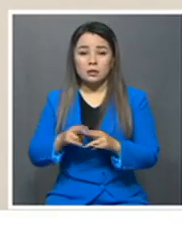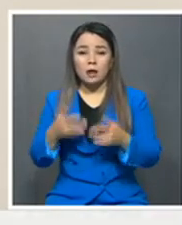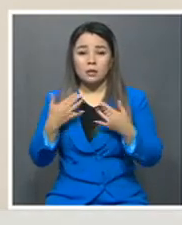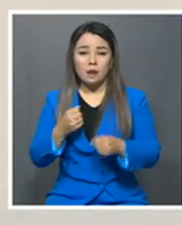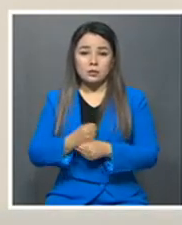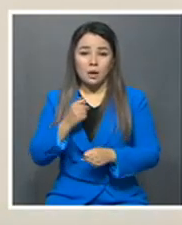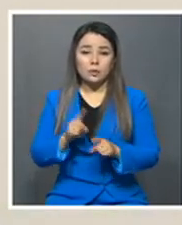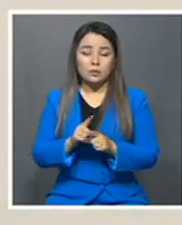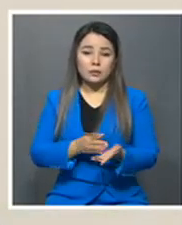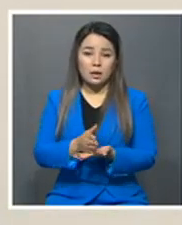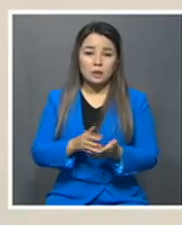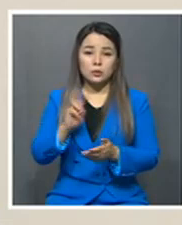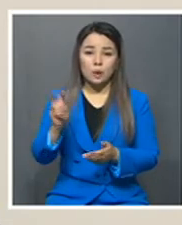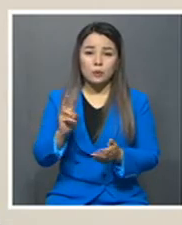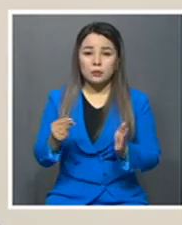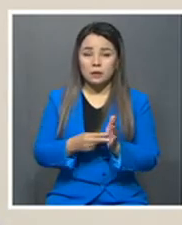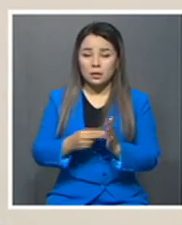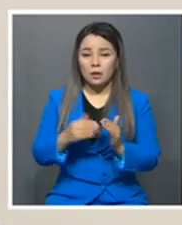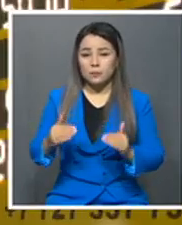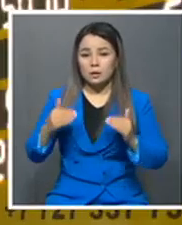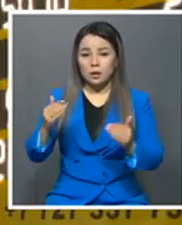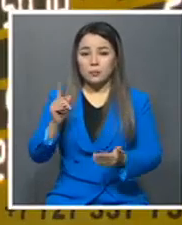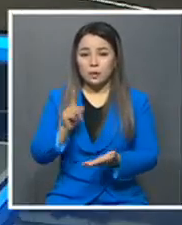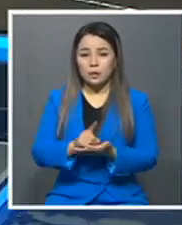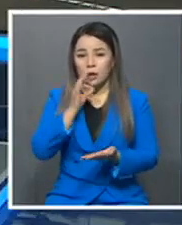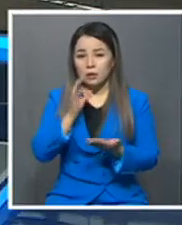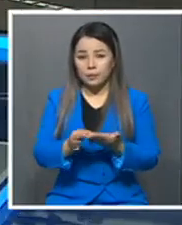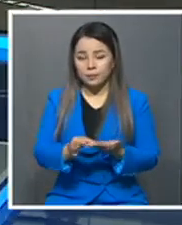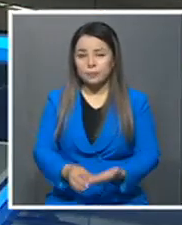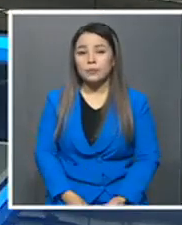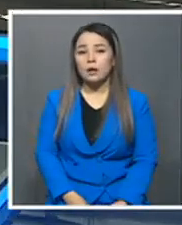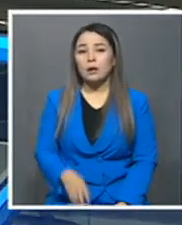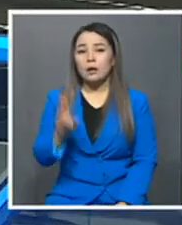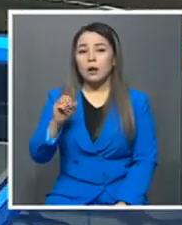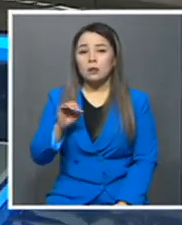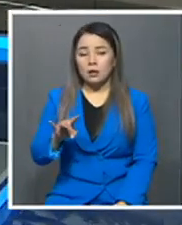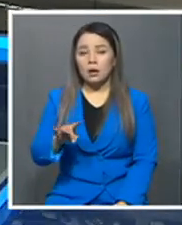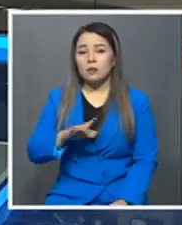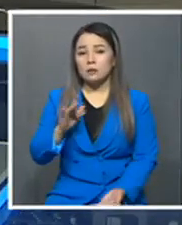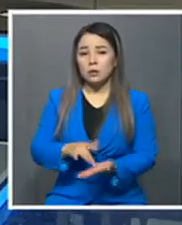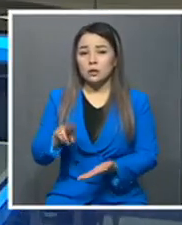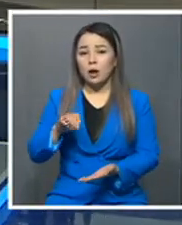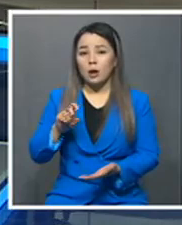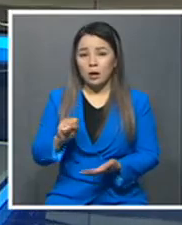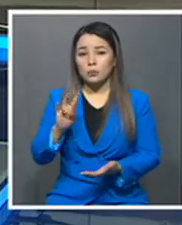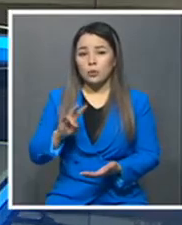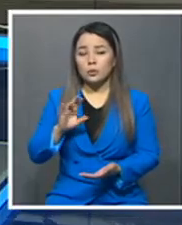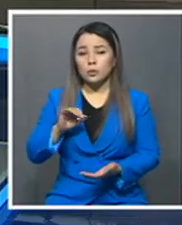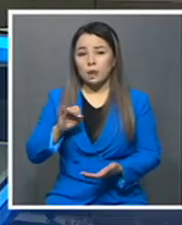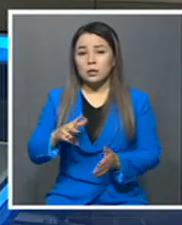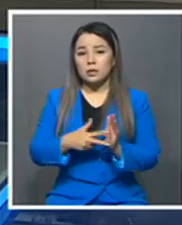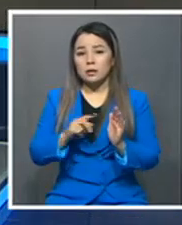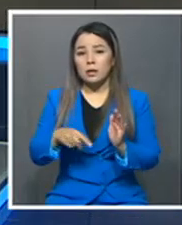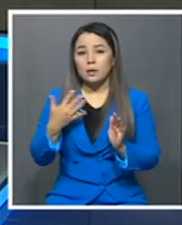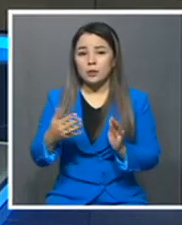қатаң саясаттың арқасында долларға шаққанда қымбаттап жатыр. Катар астанасы Дохадан Нұрсұлтанға 8,5